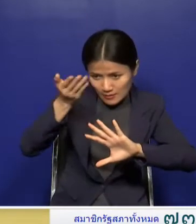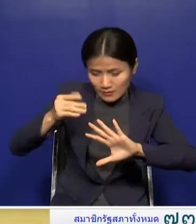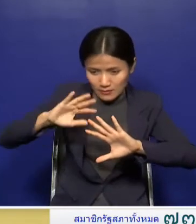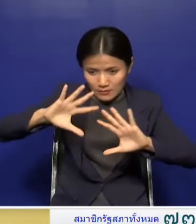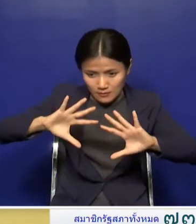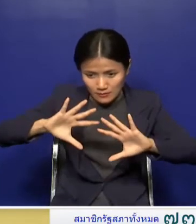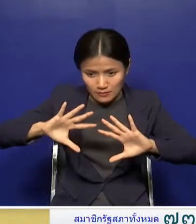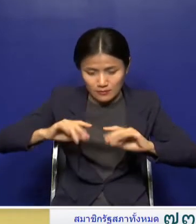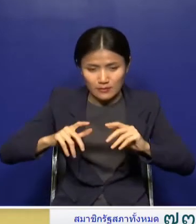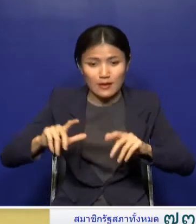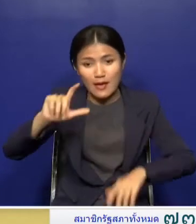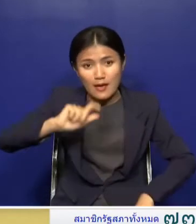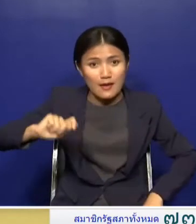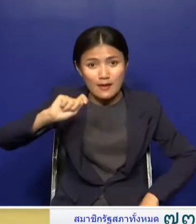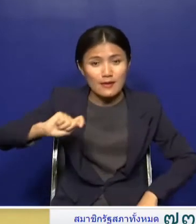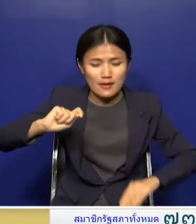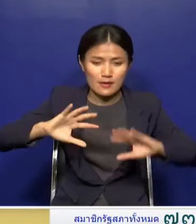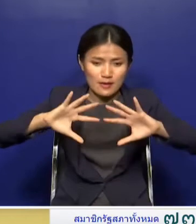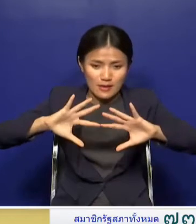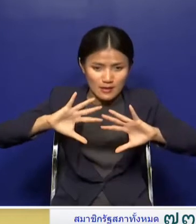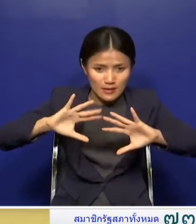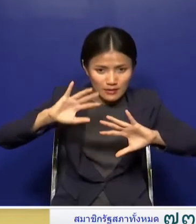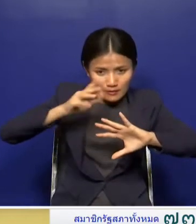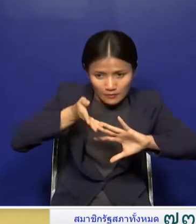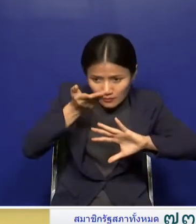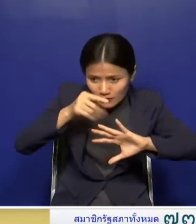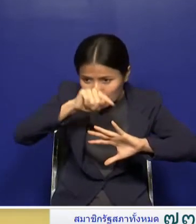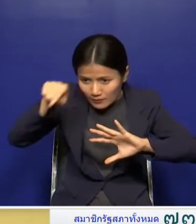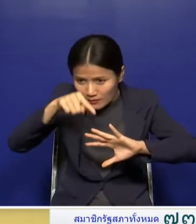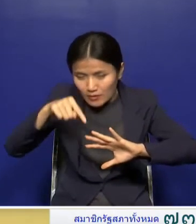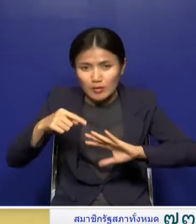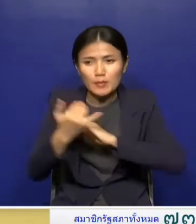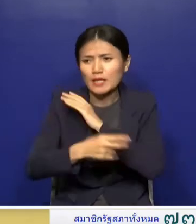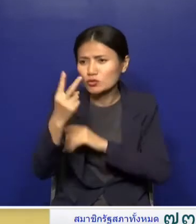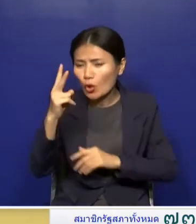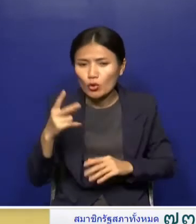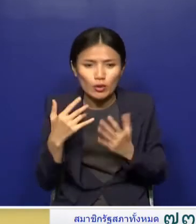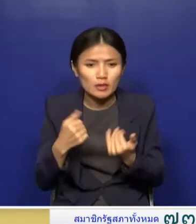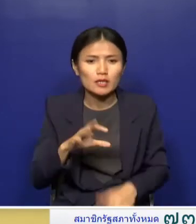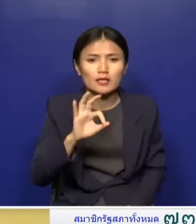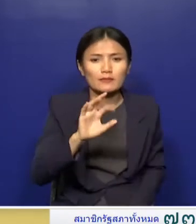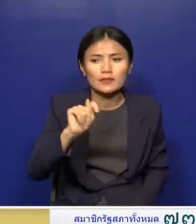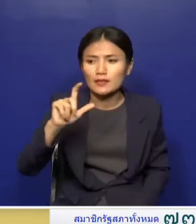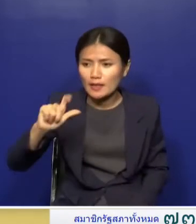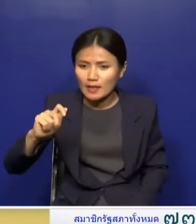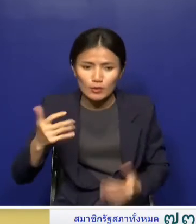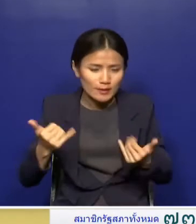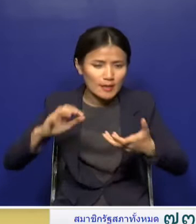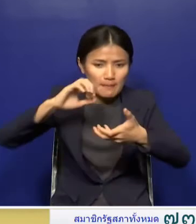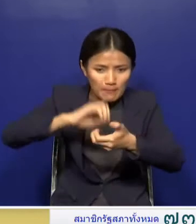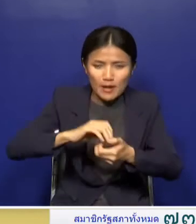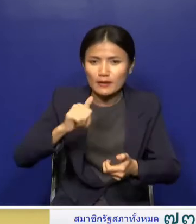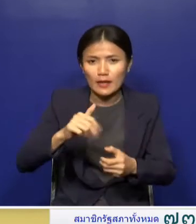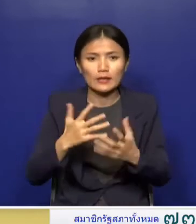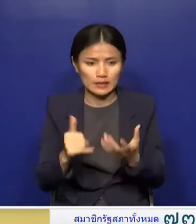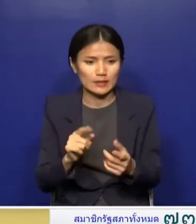มีปลอดศาททดตอกันักก็ไดมีอกาสทำ FTA ต่อกัโดยประยายกทำให้ก